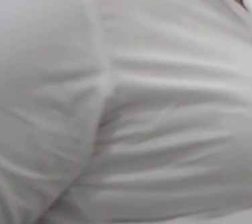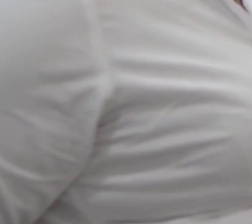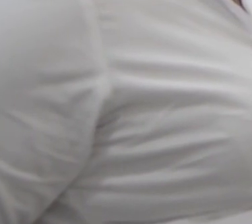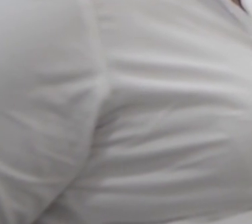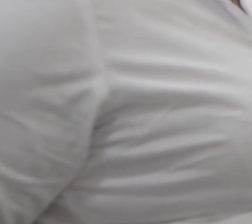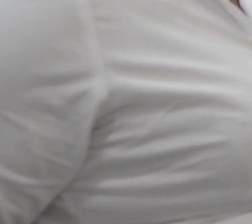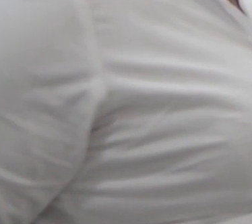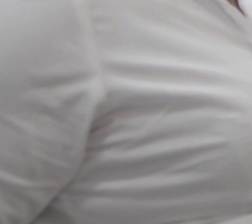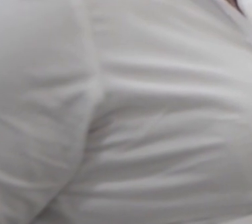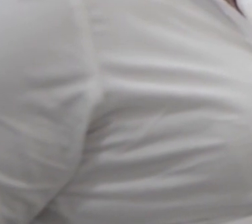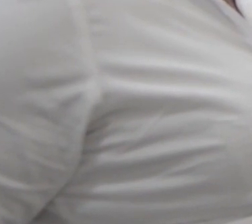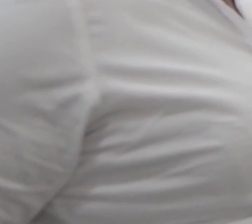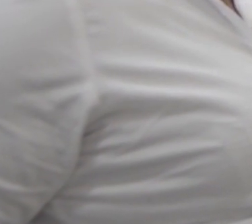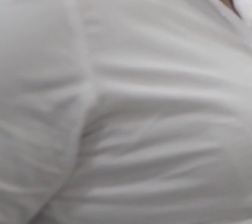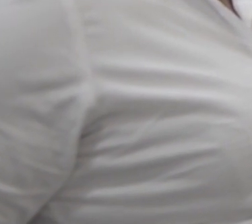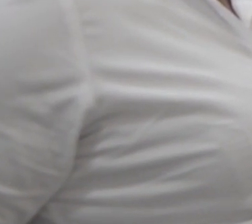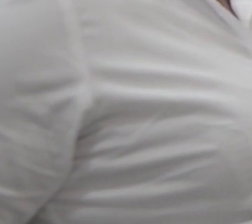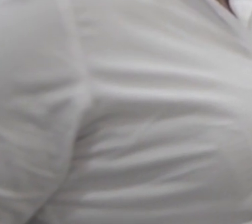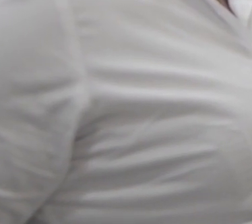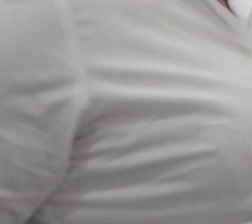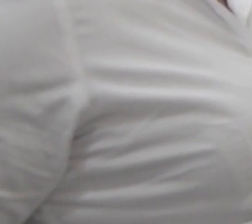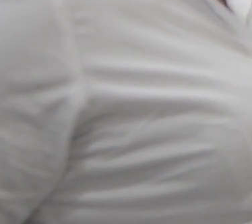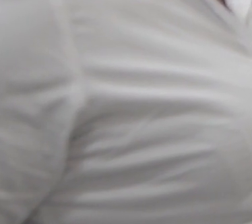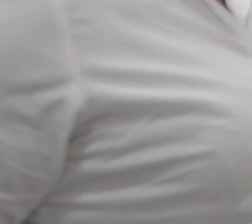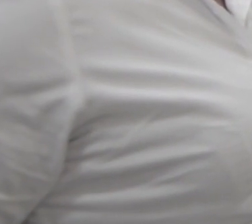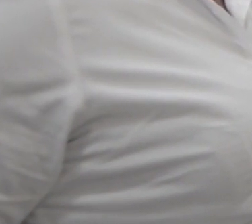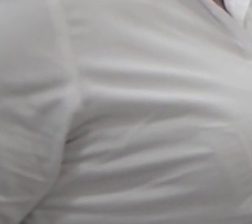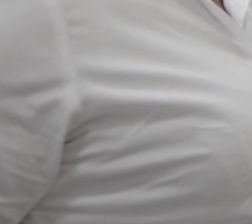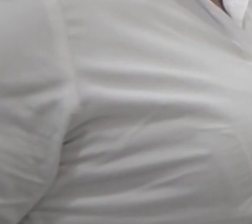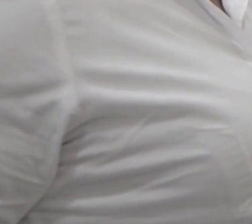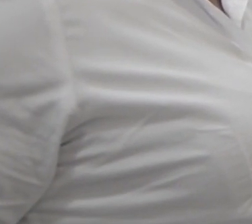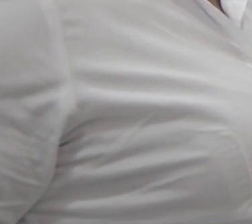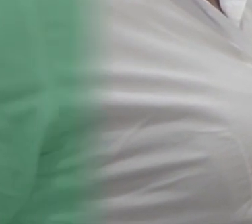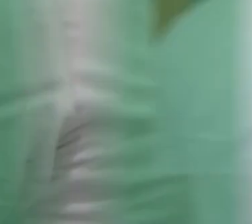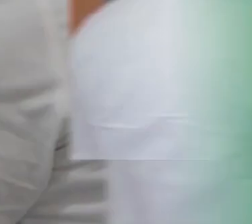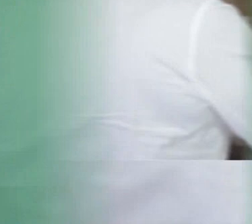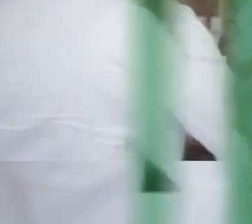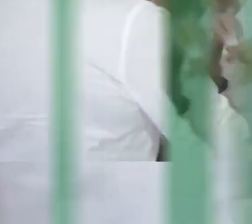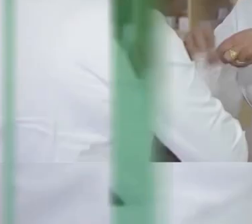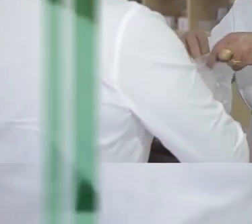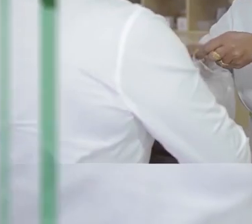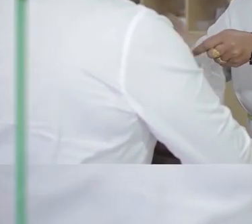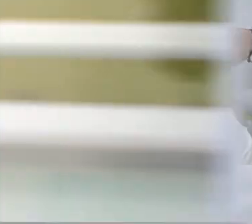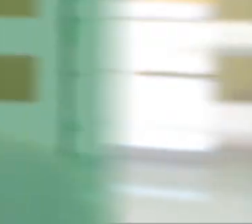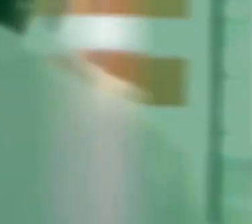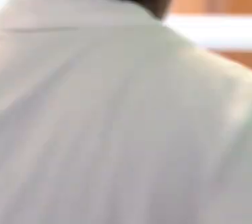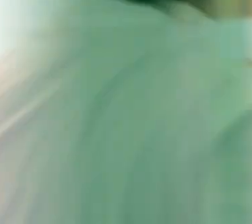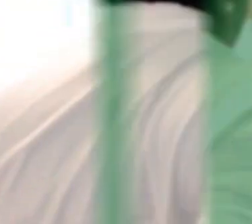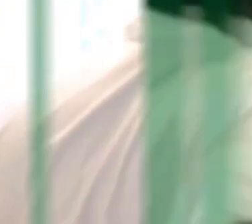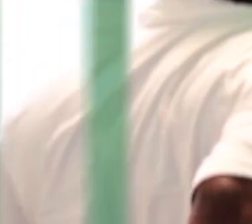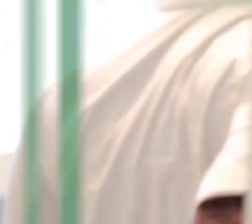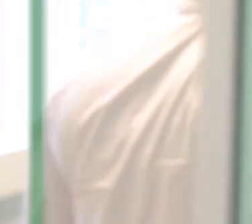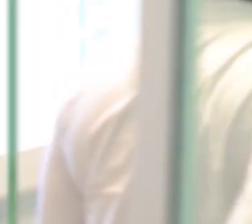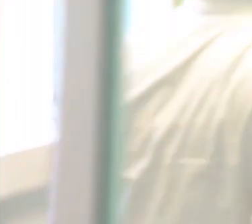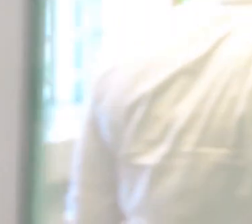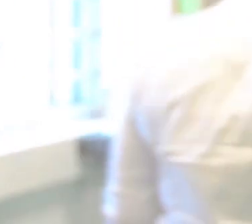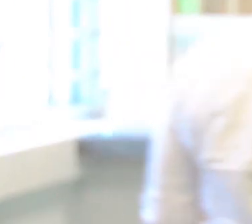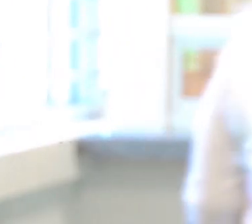betrouwbaar. RGD. Huisarts. RGD. Apotheek. RGD. Laboratorium.